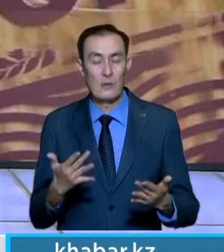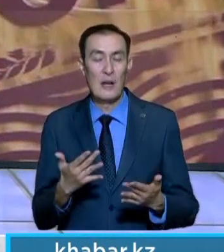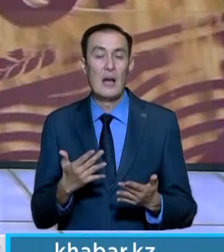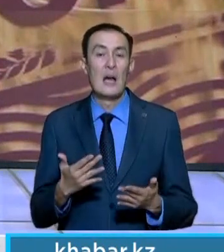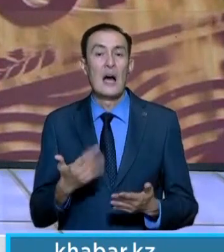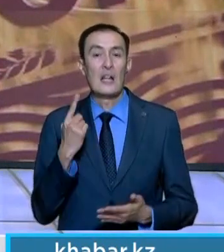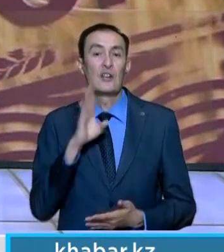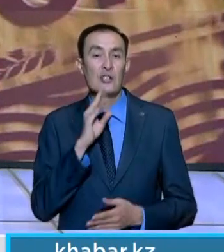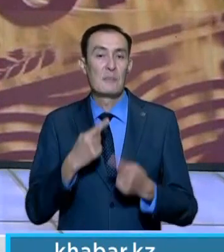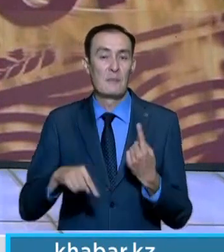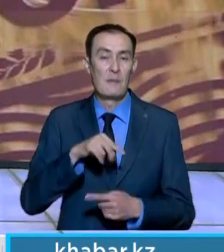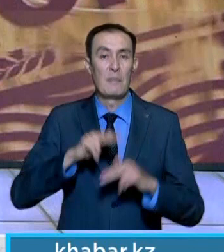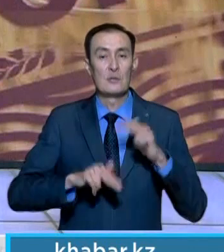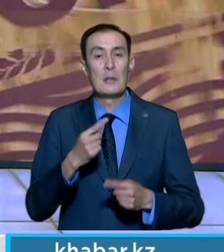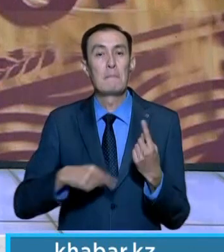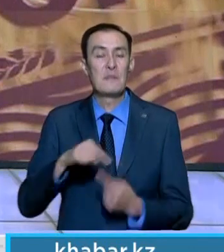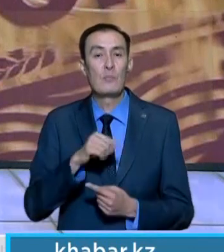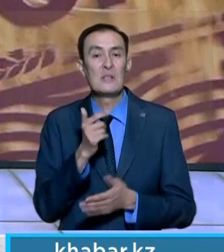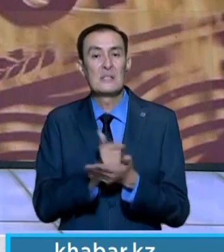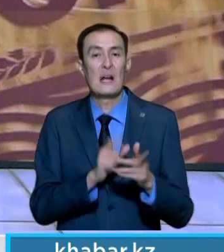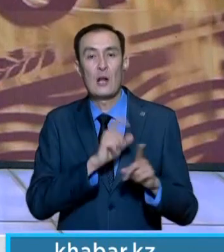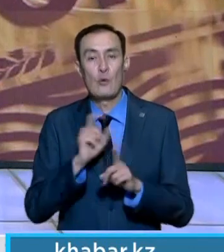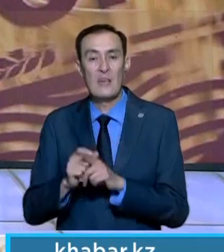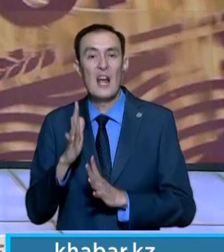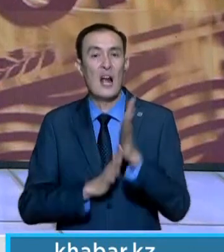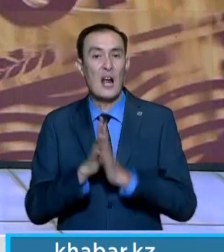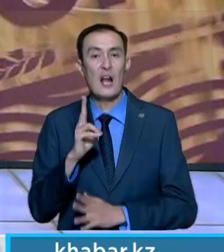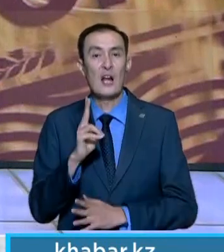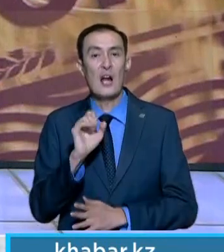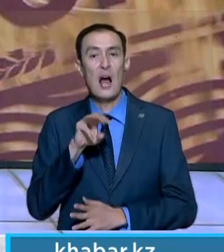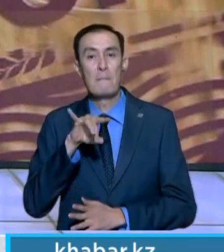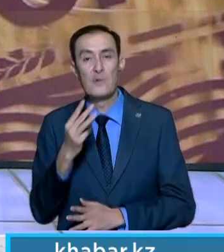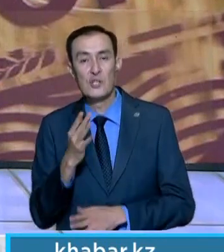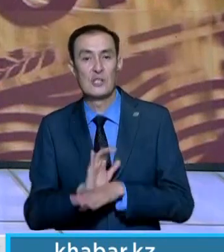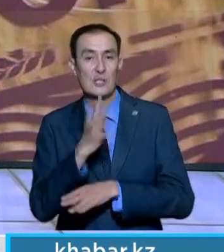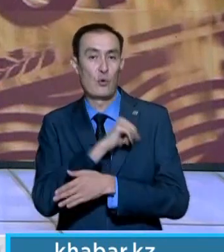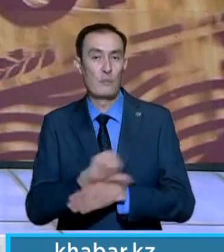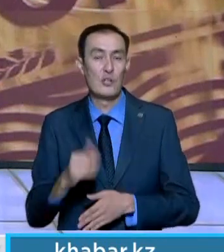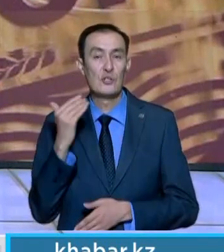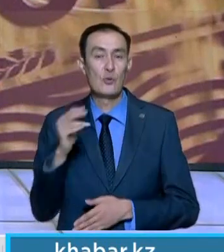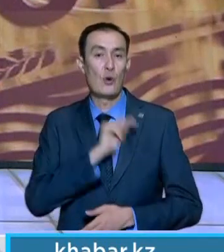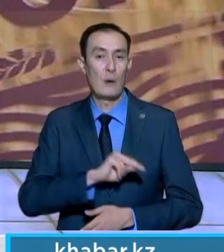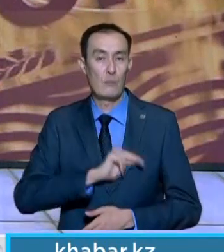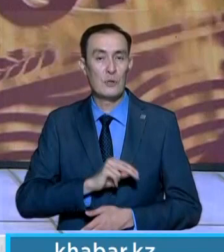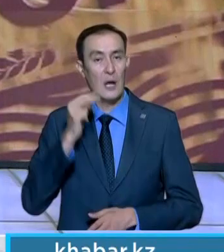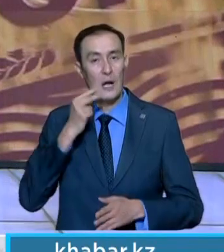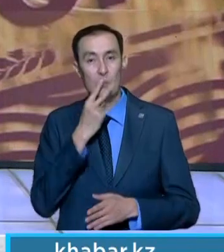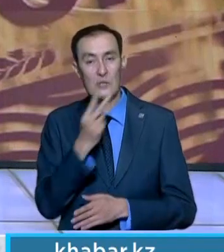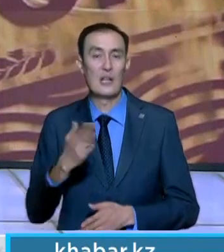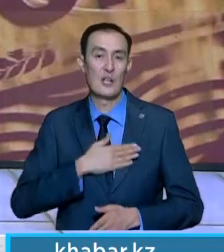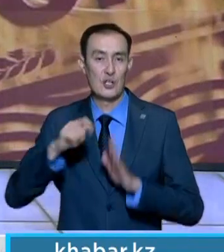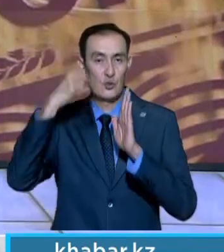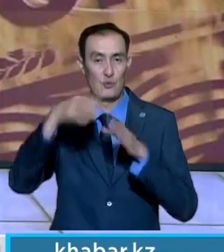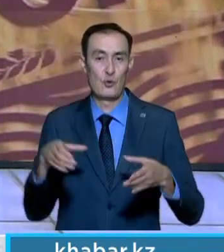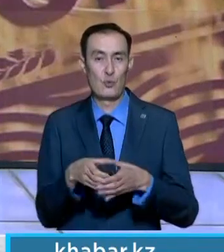местных предпринимательниц построила бизнес по заготовке камыша и наладила поставки за рубеж. С ее делом ознакомились мои коллеги.